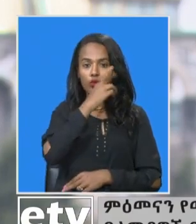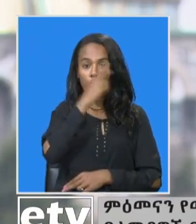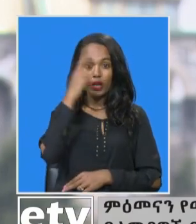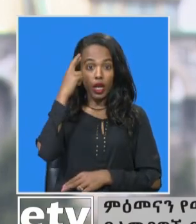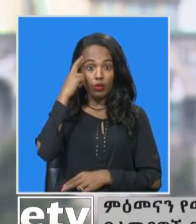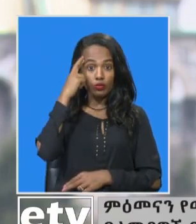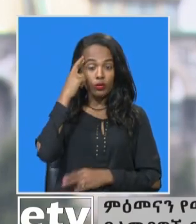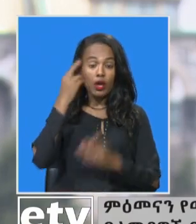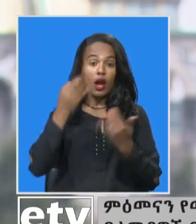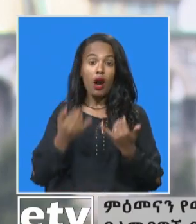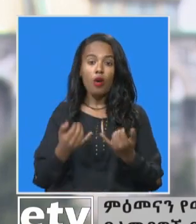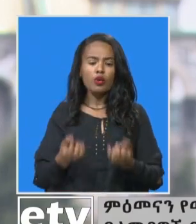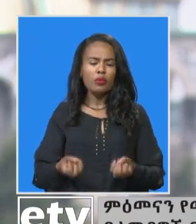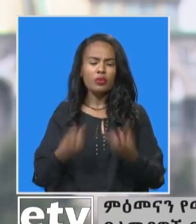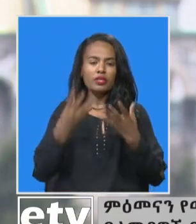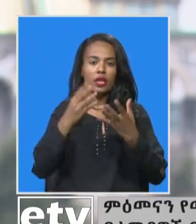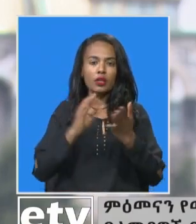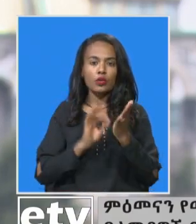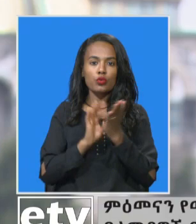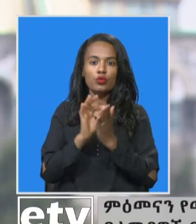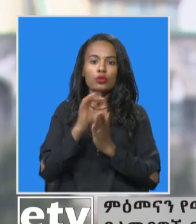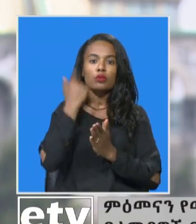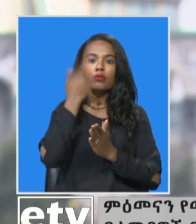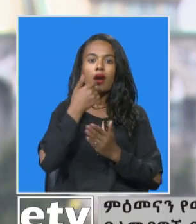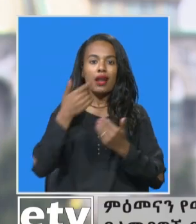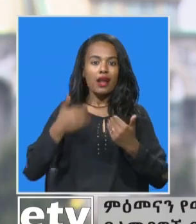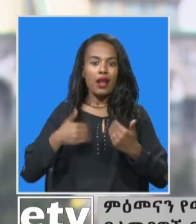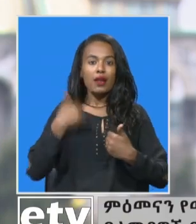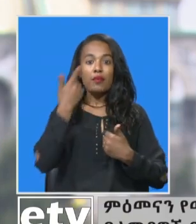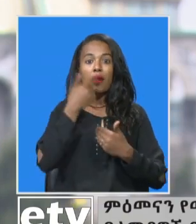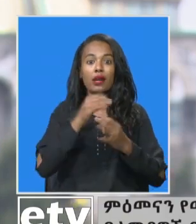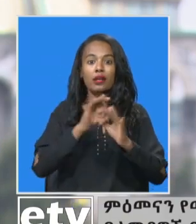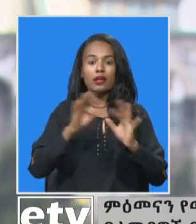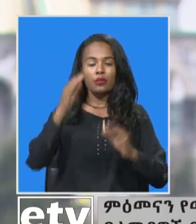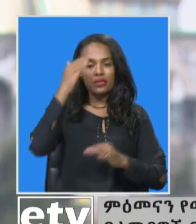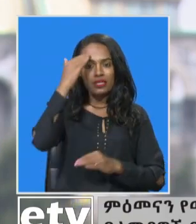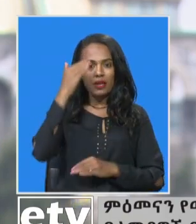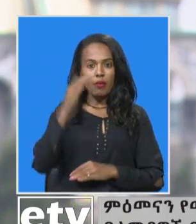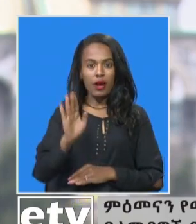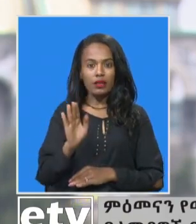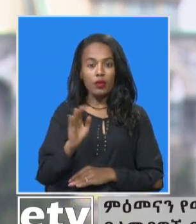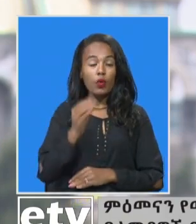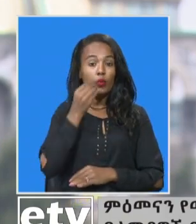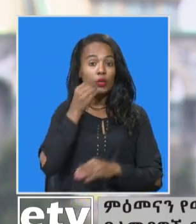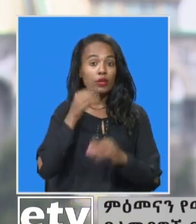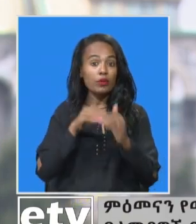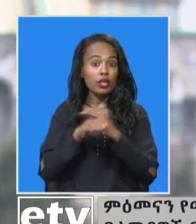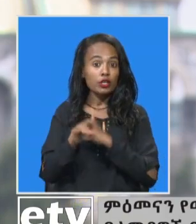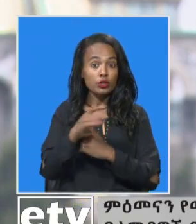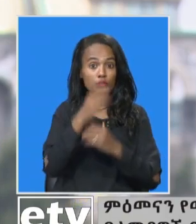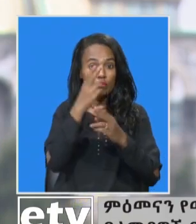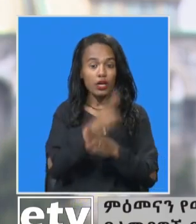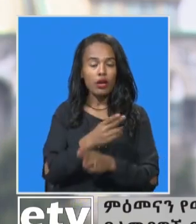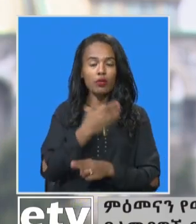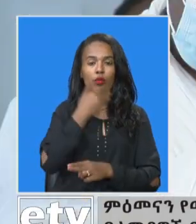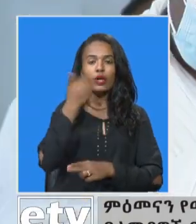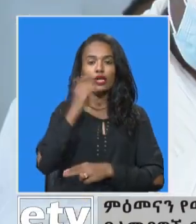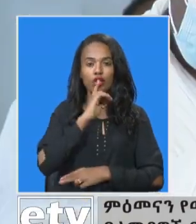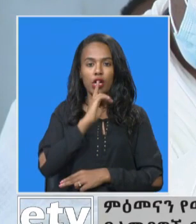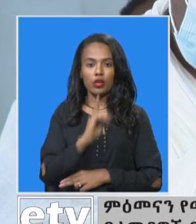ምክንያቱም አሁን በበዛን ቁጥር ማን እንዳለበት ማን እንደሌለበት ስለማይታወቅ በየቤታችንም ቢሆን ብናከብረው የተሻለ